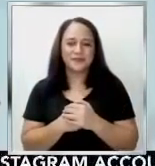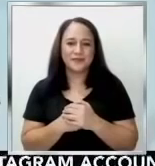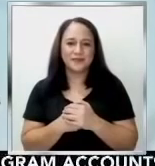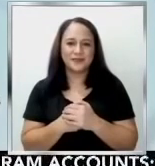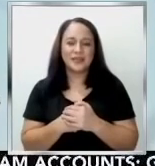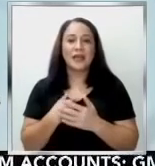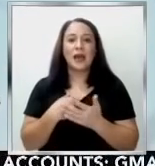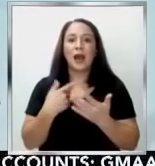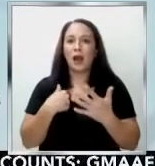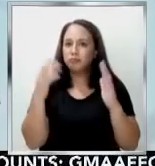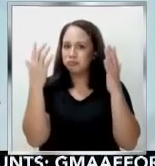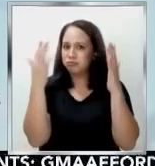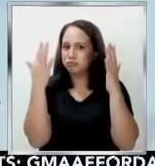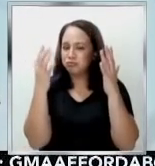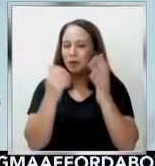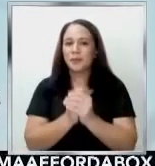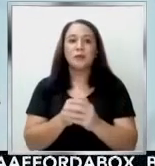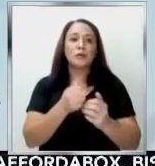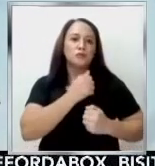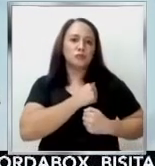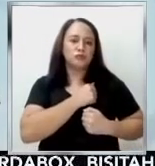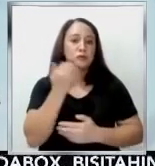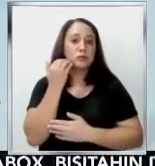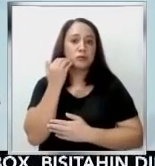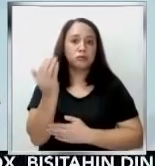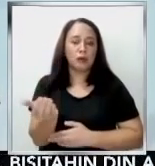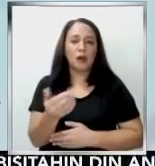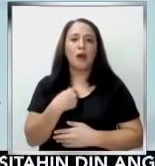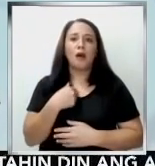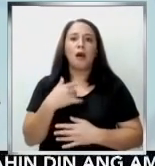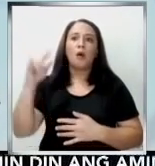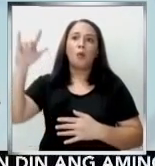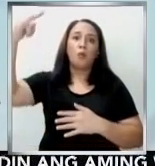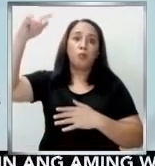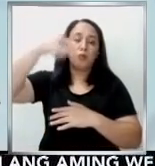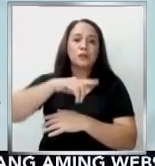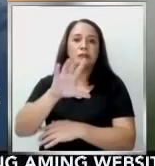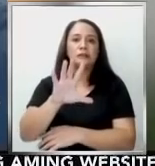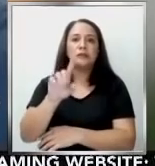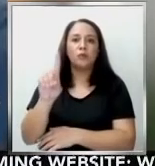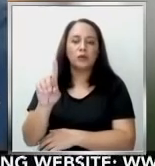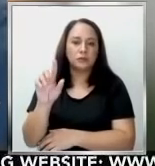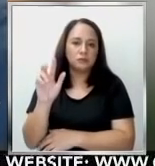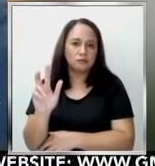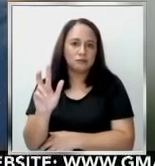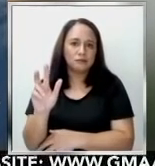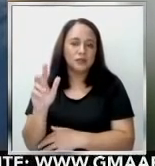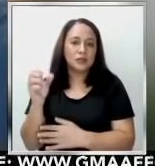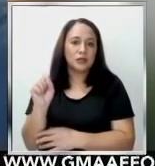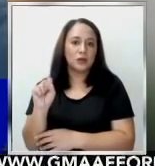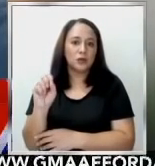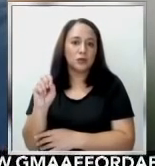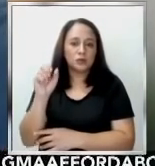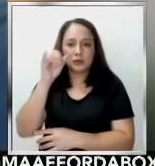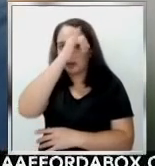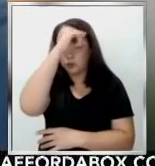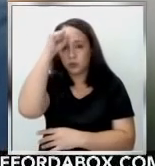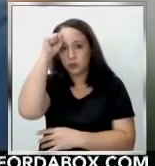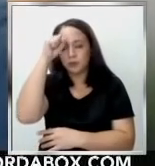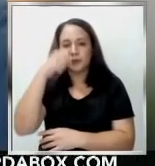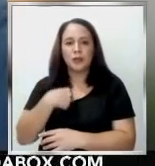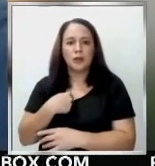Nagbigay-pugay din siya sa mga sundalong nasawi at nasugatan sa pagbagsak ng C-130 sa Sulu. Let's not forget to spread good